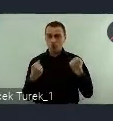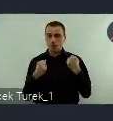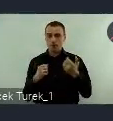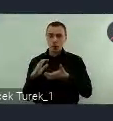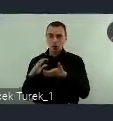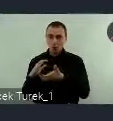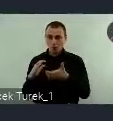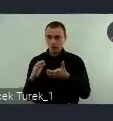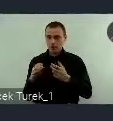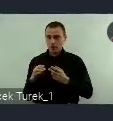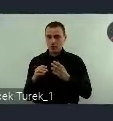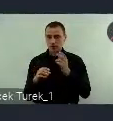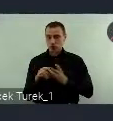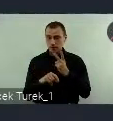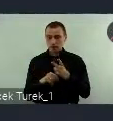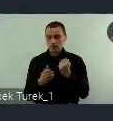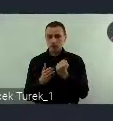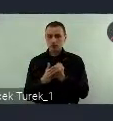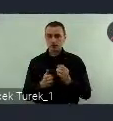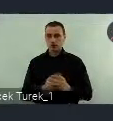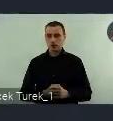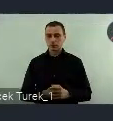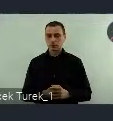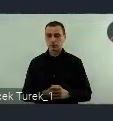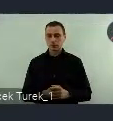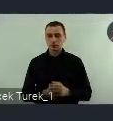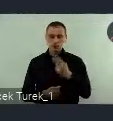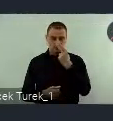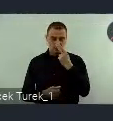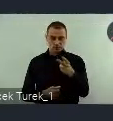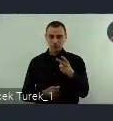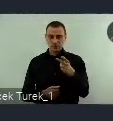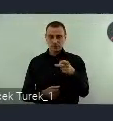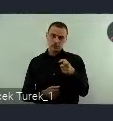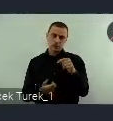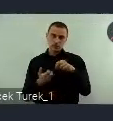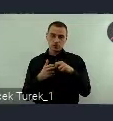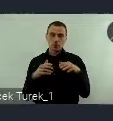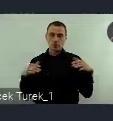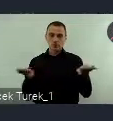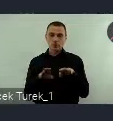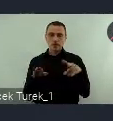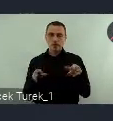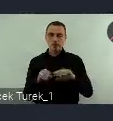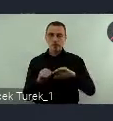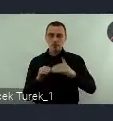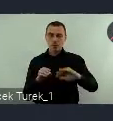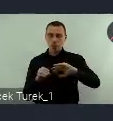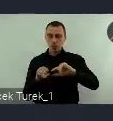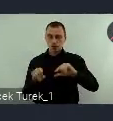taki przypadek budynku uniwersalnego pochylnia małe schodki obok wejście one progów